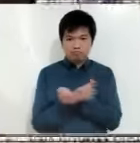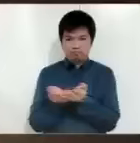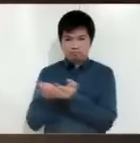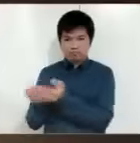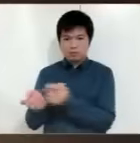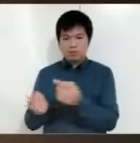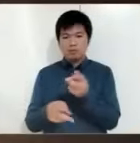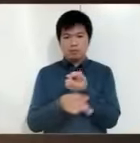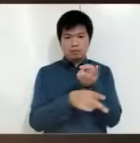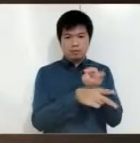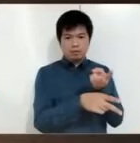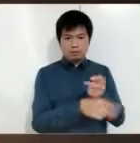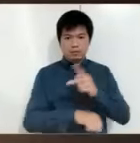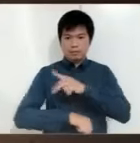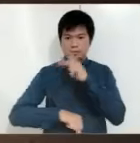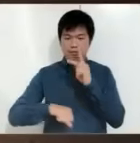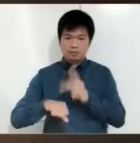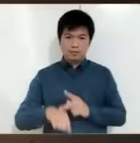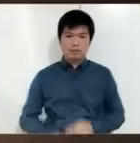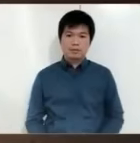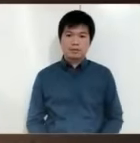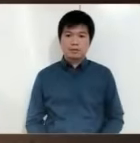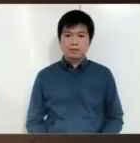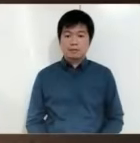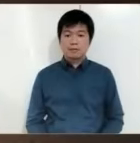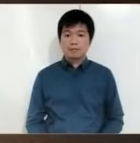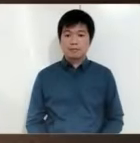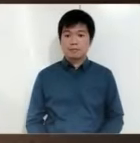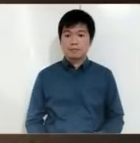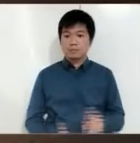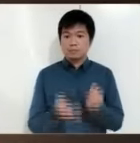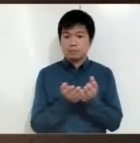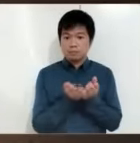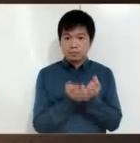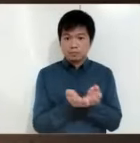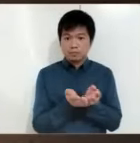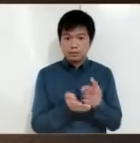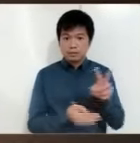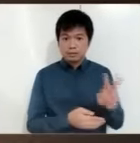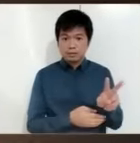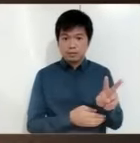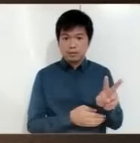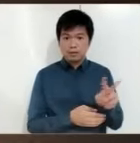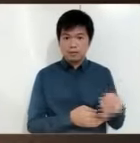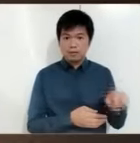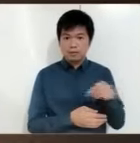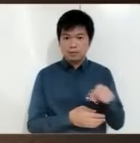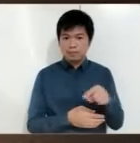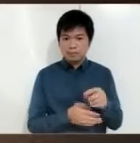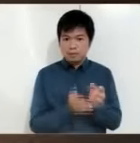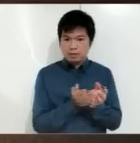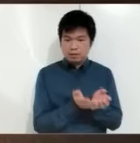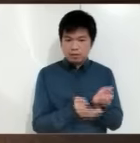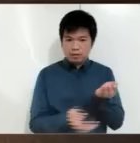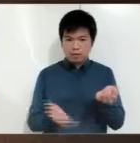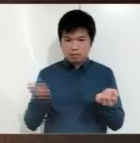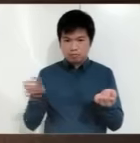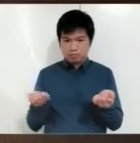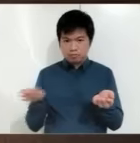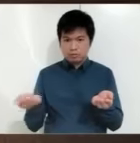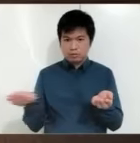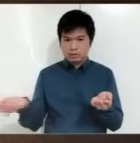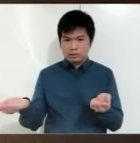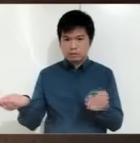teritoryo. Sa well deck ng barko, nakaposisyon ang 2 landing craft utility vessel na kayang magkarga ng mga sundalo at military